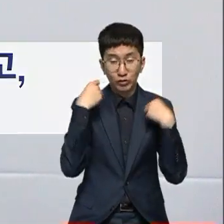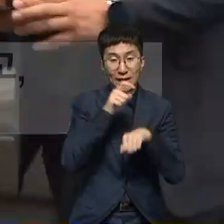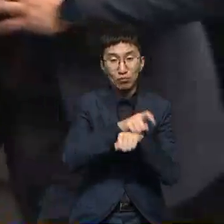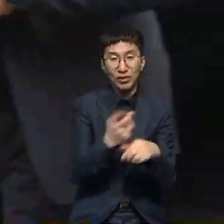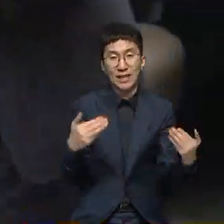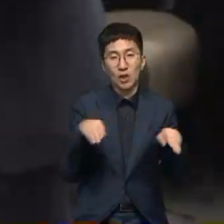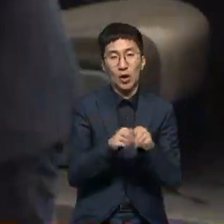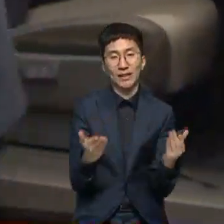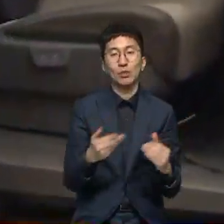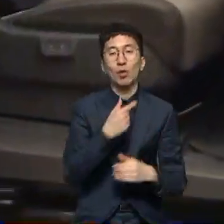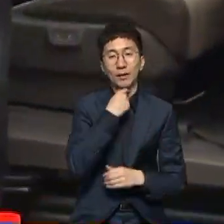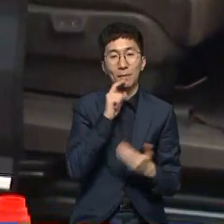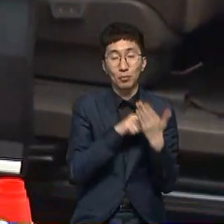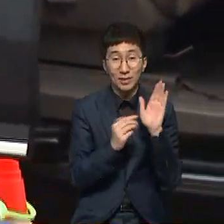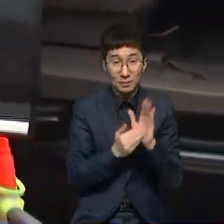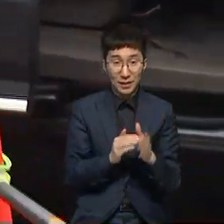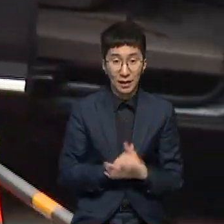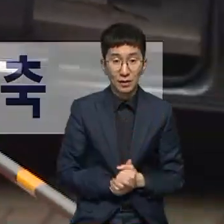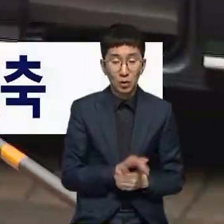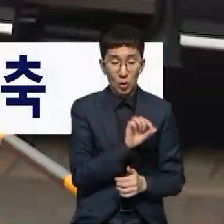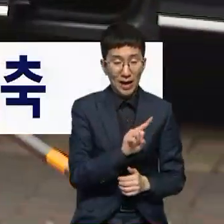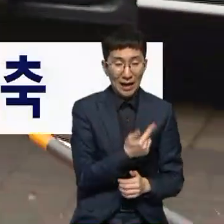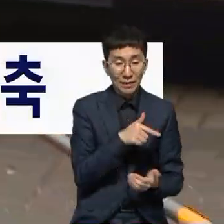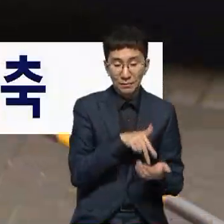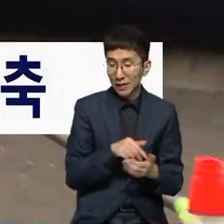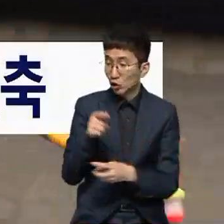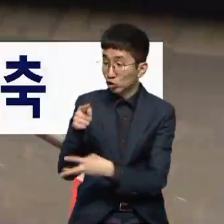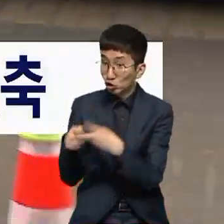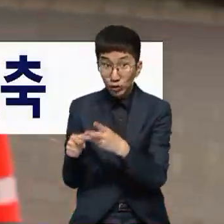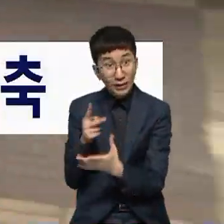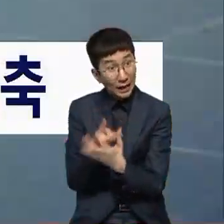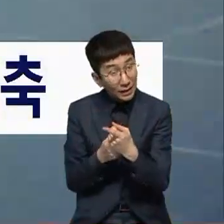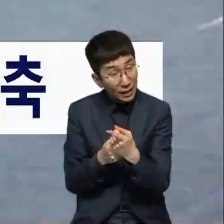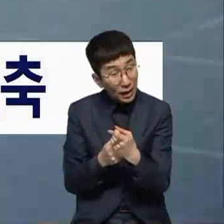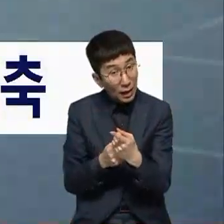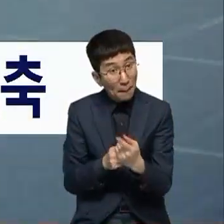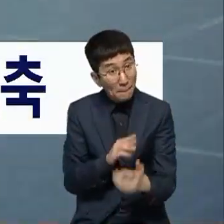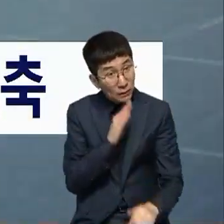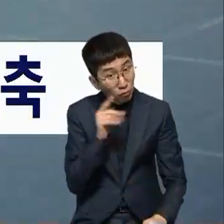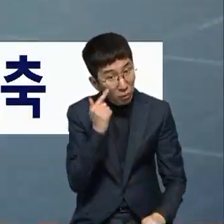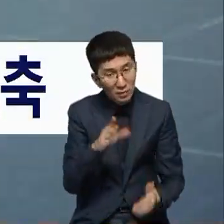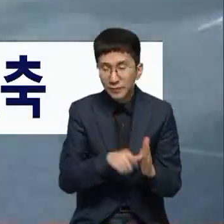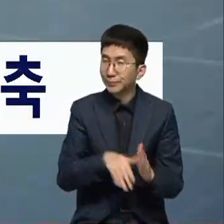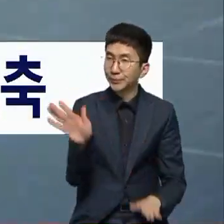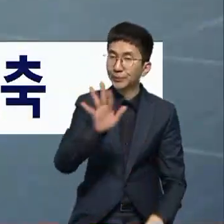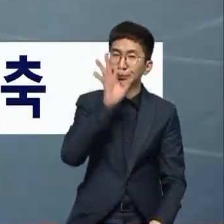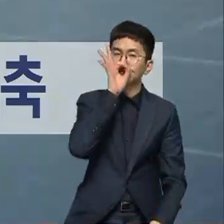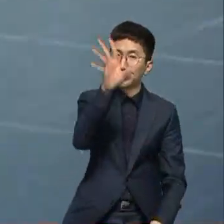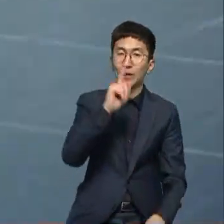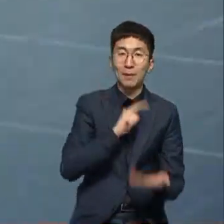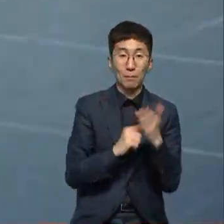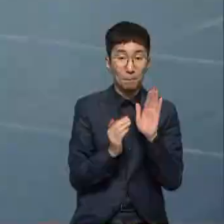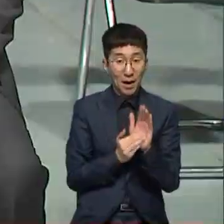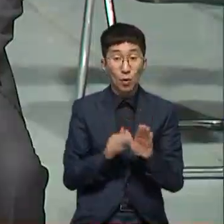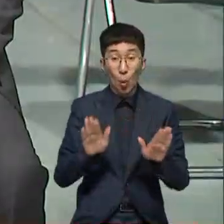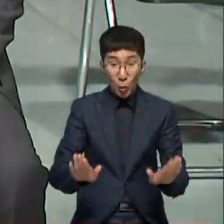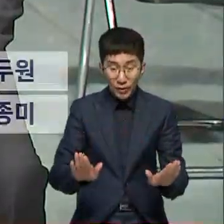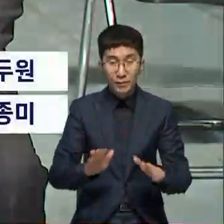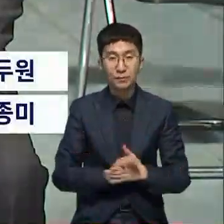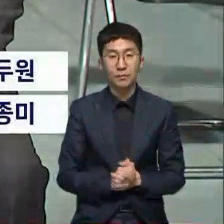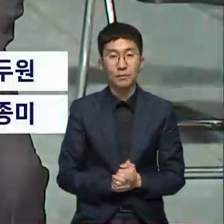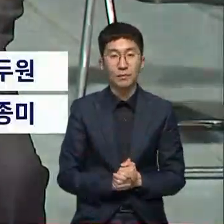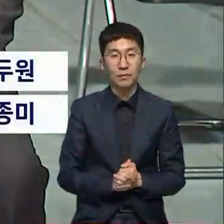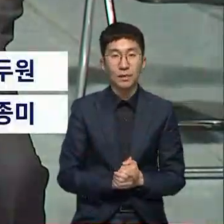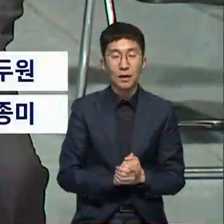근무하겠습니다. 안 후보는 윤석열 국민의힘 후보와의 단일화에 대해선 가능성이 없다고 거듭 일축했는데 두 사람은